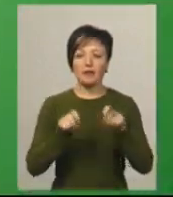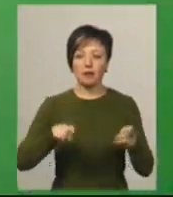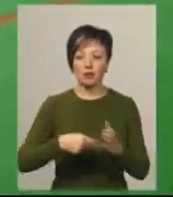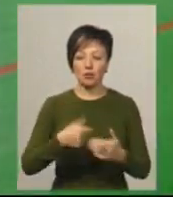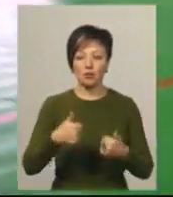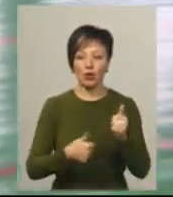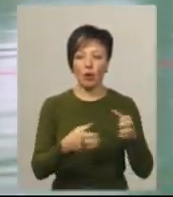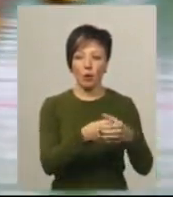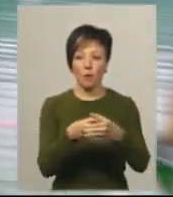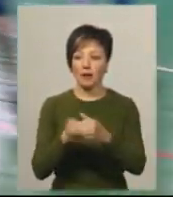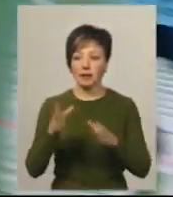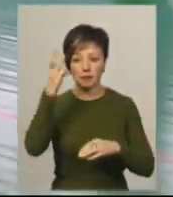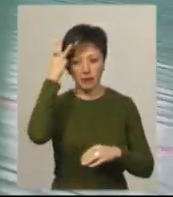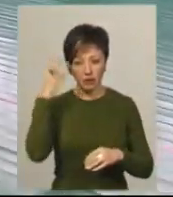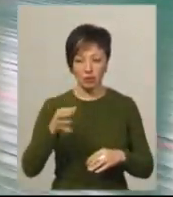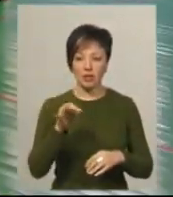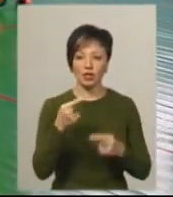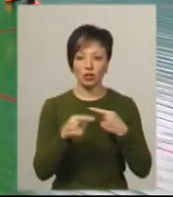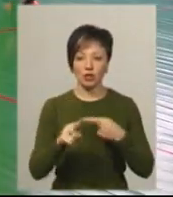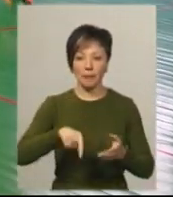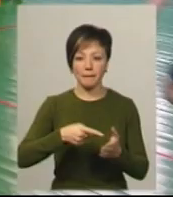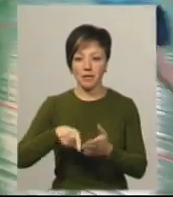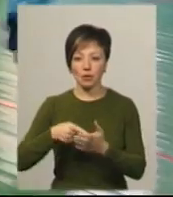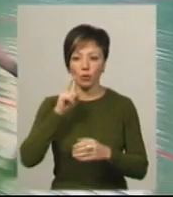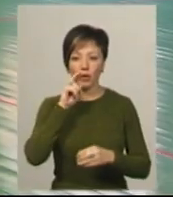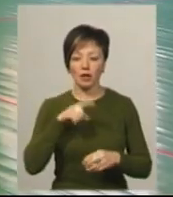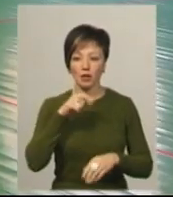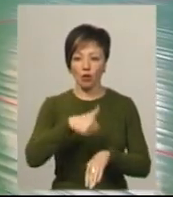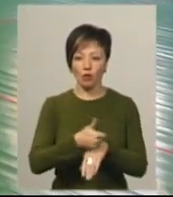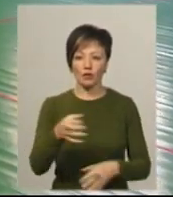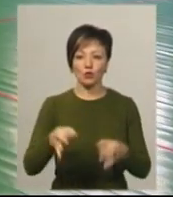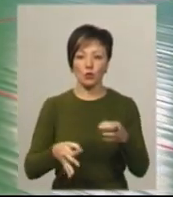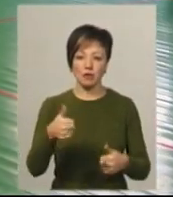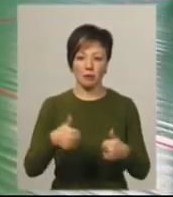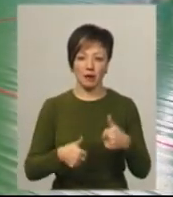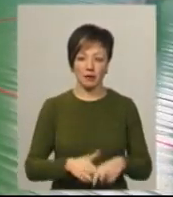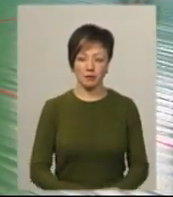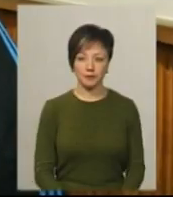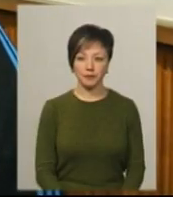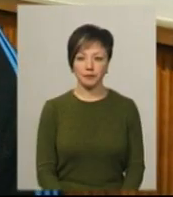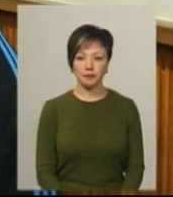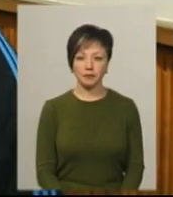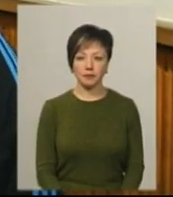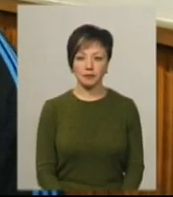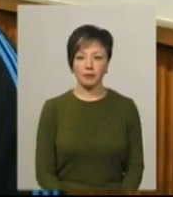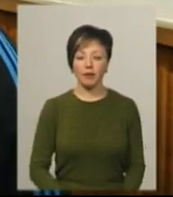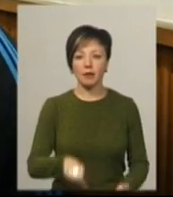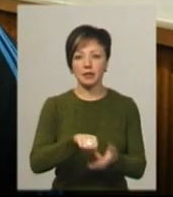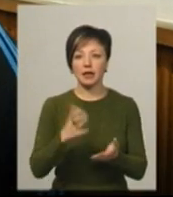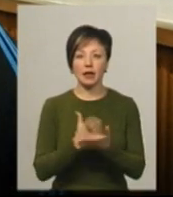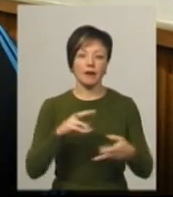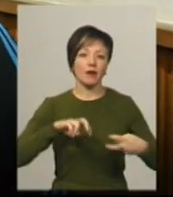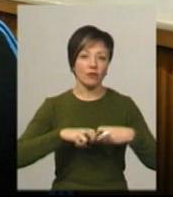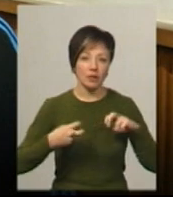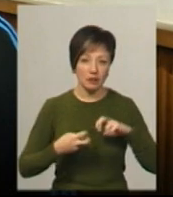беруть участь команди не тільки з Хмельниччини, але й з інших міст України, каже головний суддя змагань Олександр Осадський. Представники є з